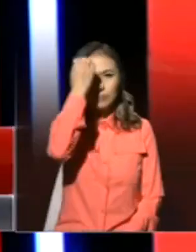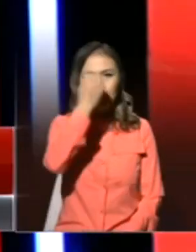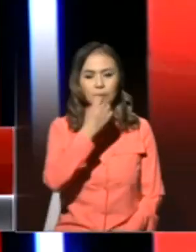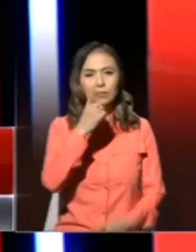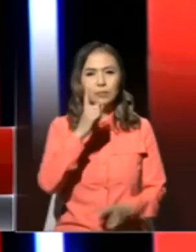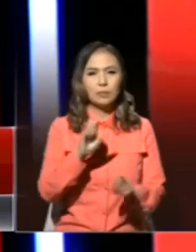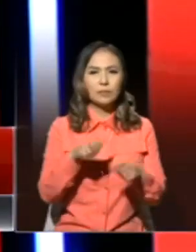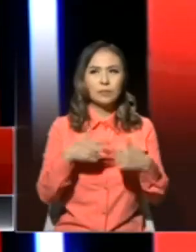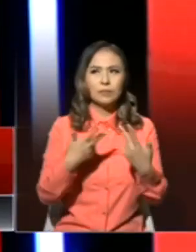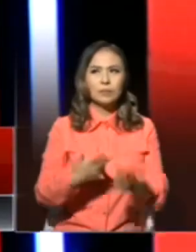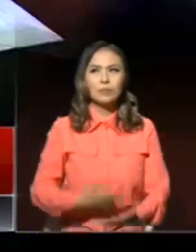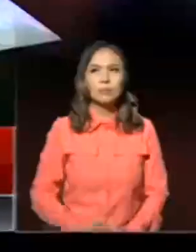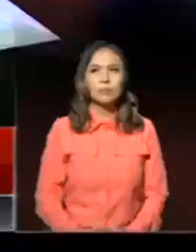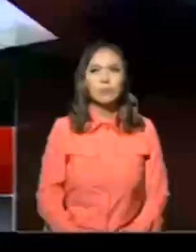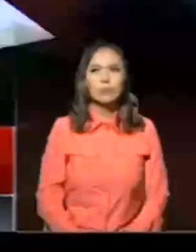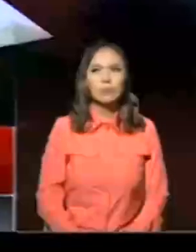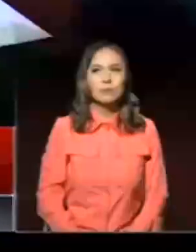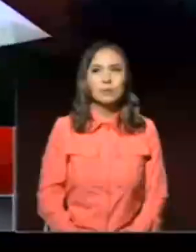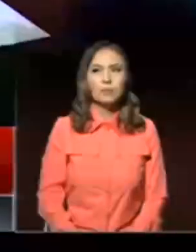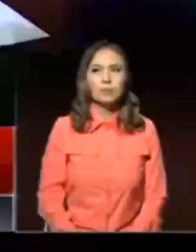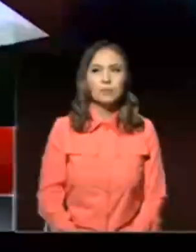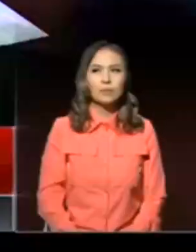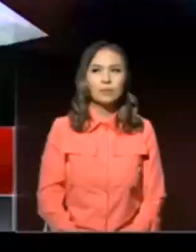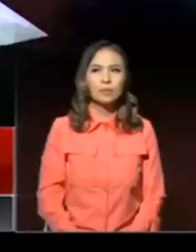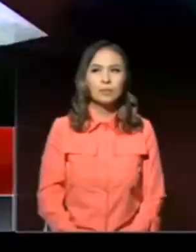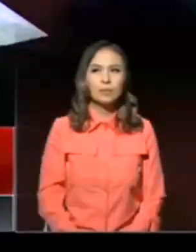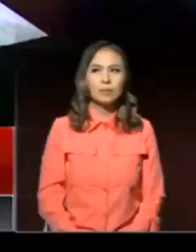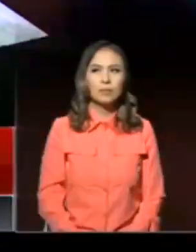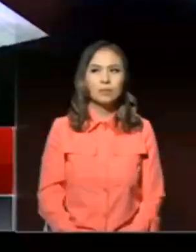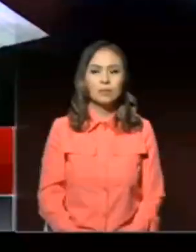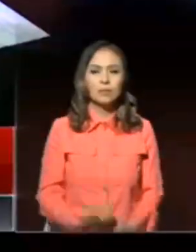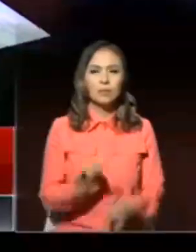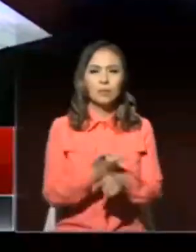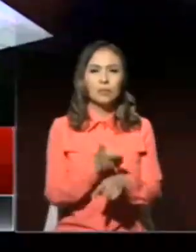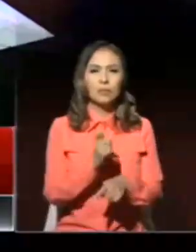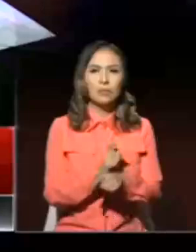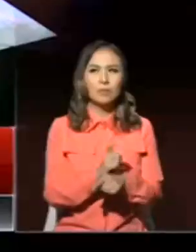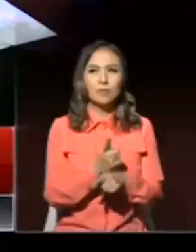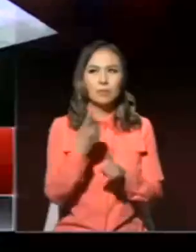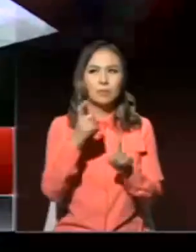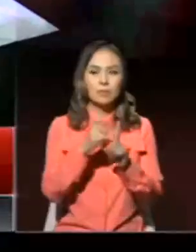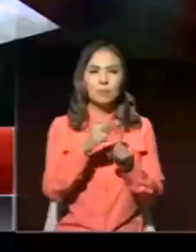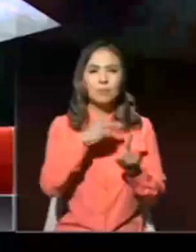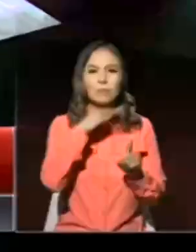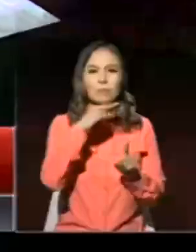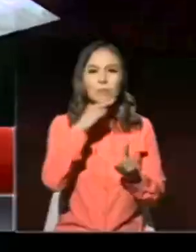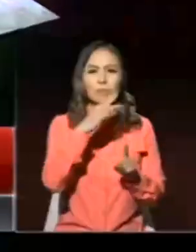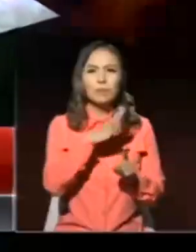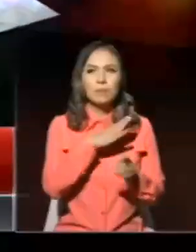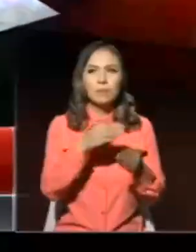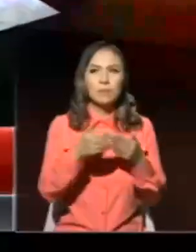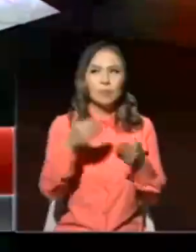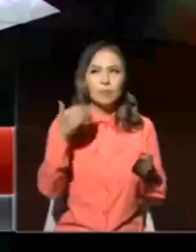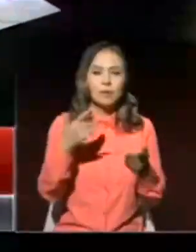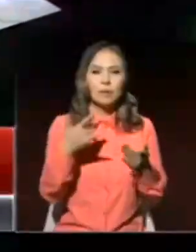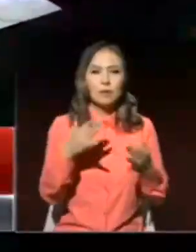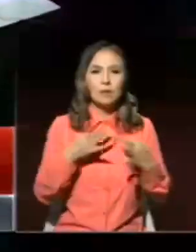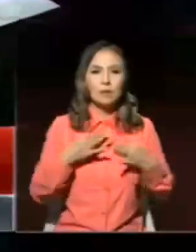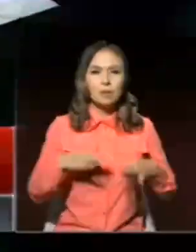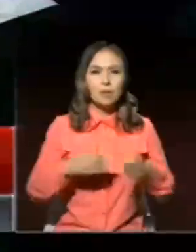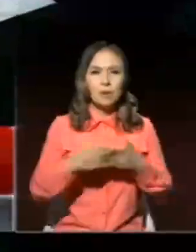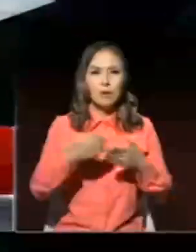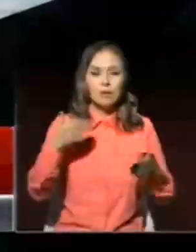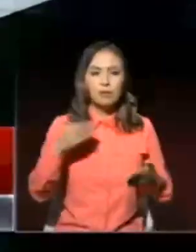байланысқа шыққаныңызға. Сұрағыңыз бар ма? Енді осы жерде жаңа бауырымыз өте мына бір сөзіне мән берейікші, осының алдын алмаса деді.